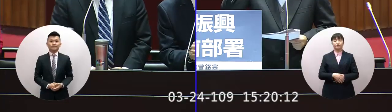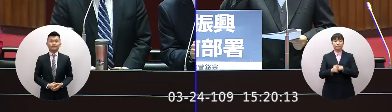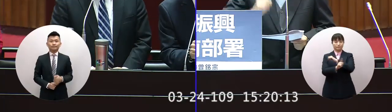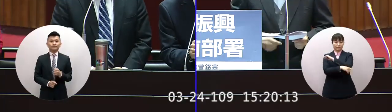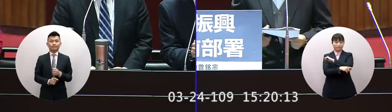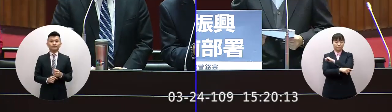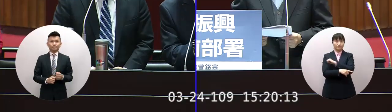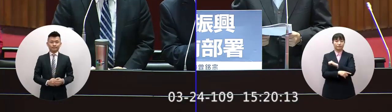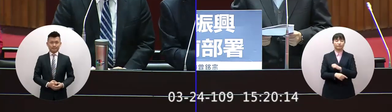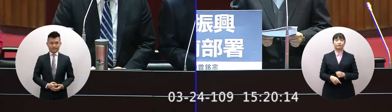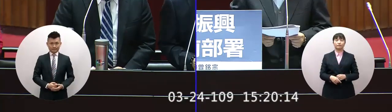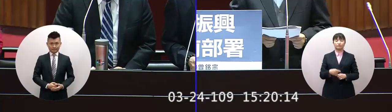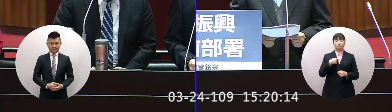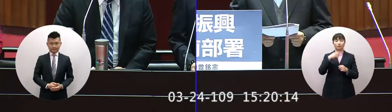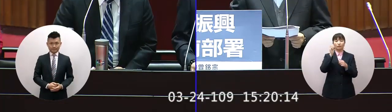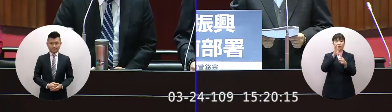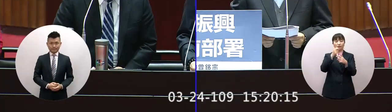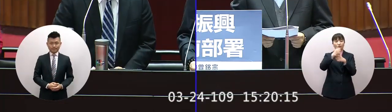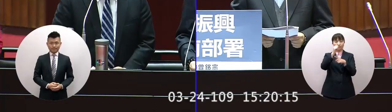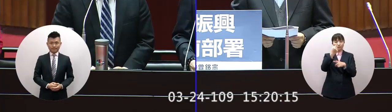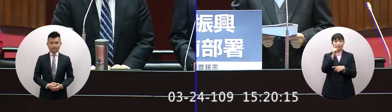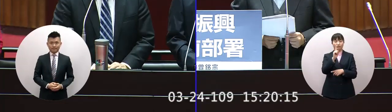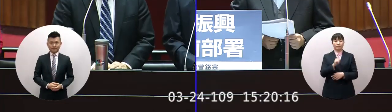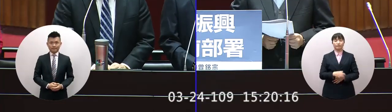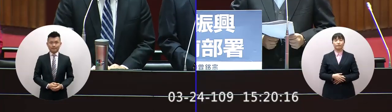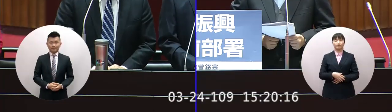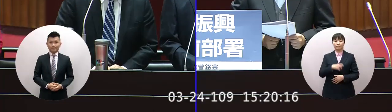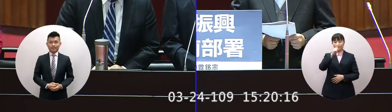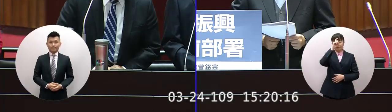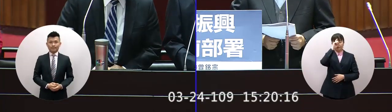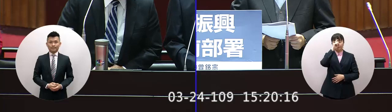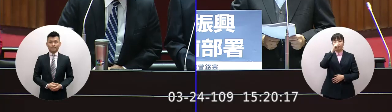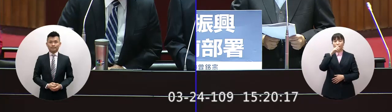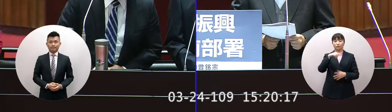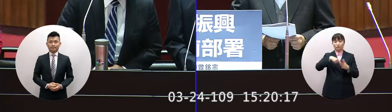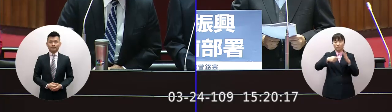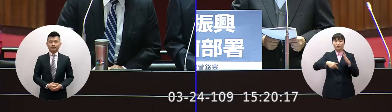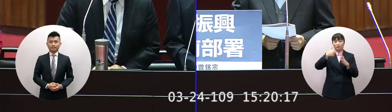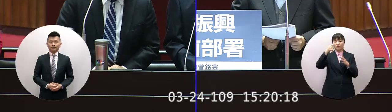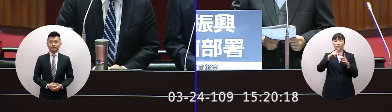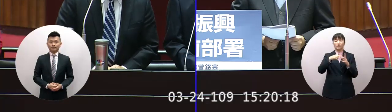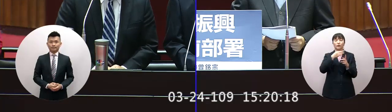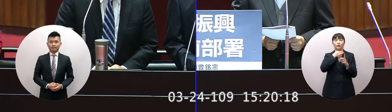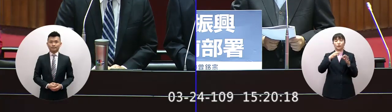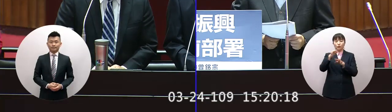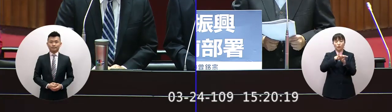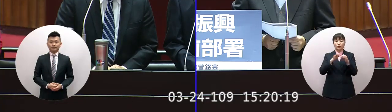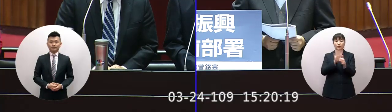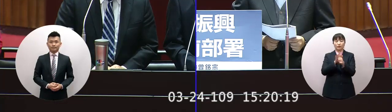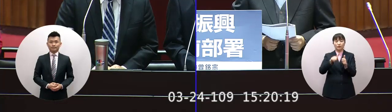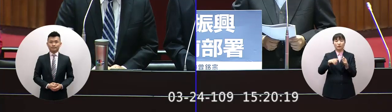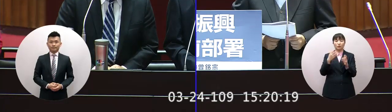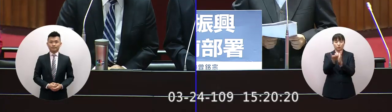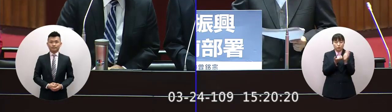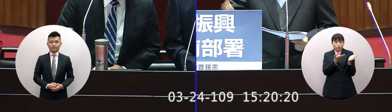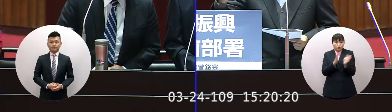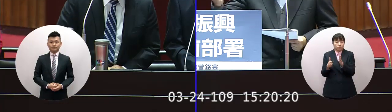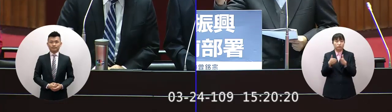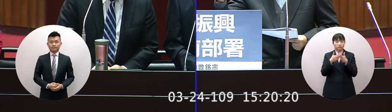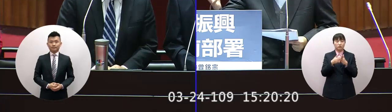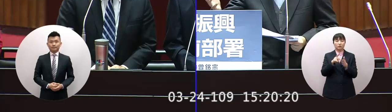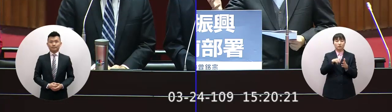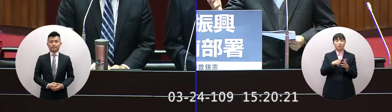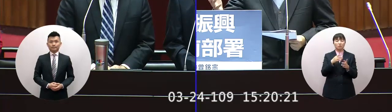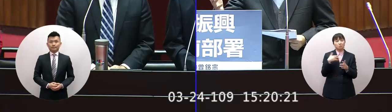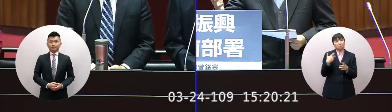讲起。 最后，我有个建议，我希望院长纾困振兴的部分要超前部署，因为你